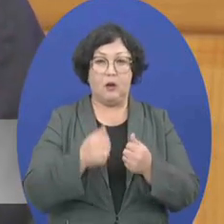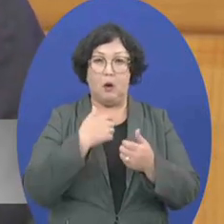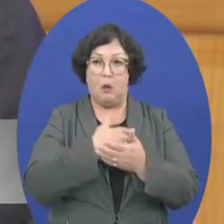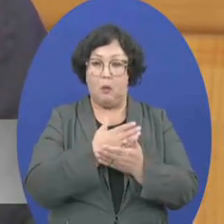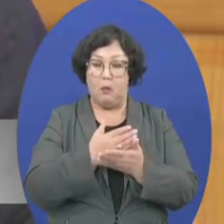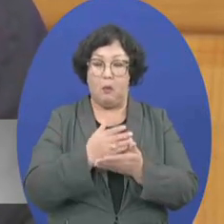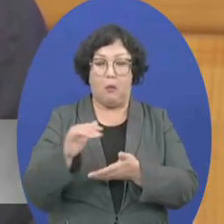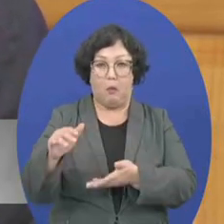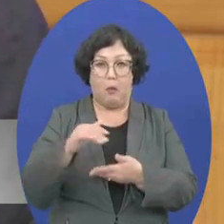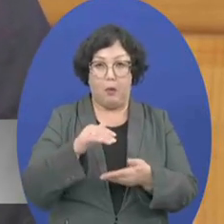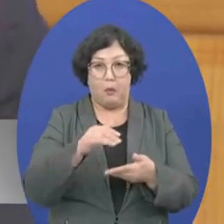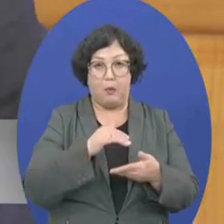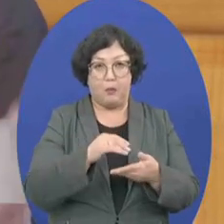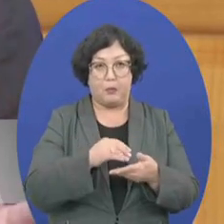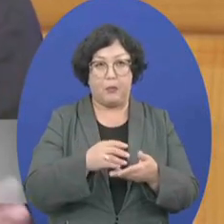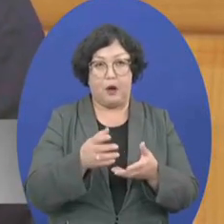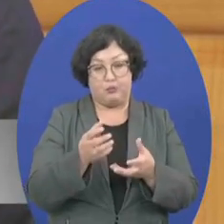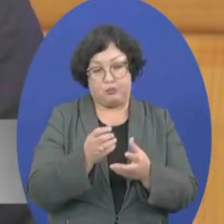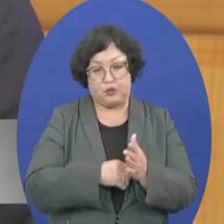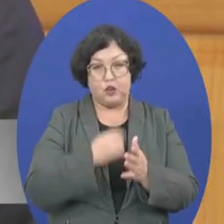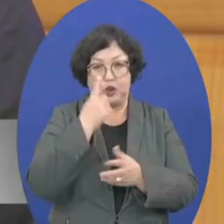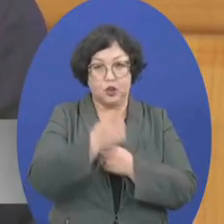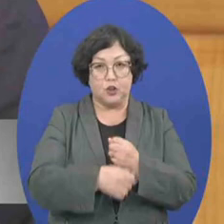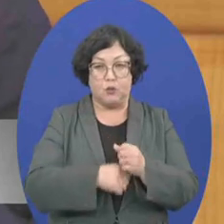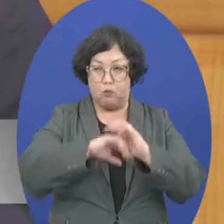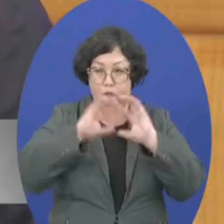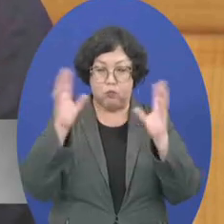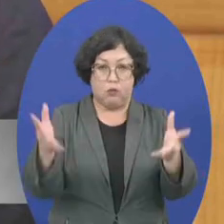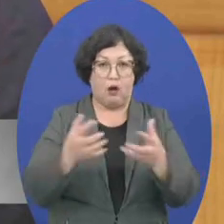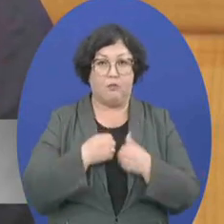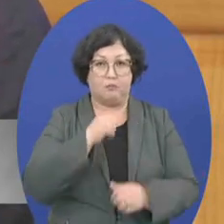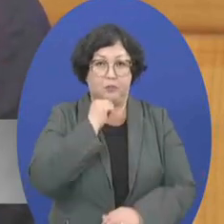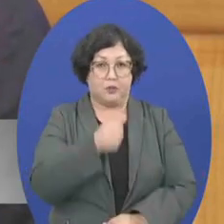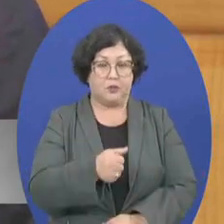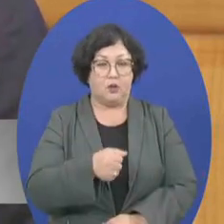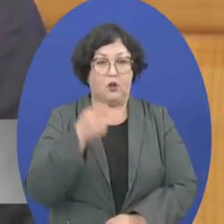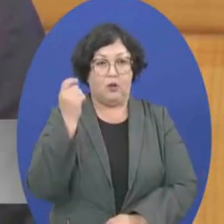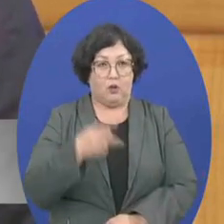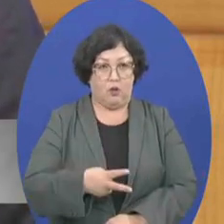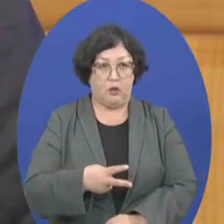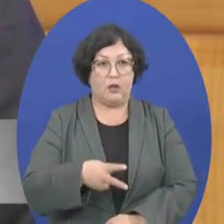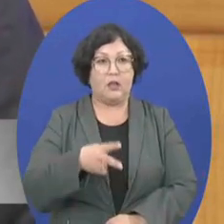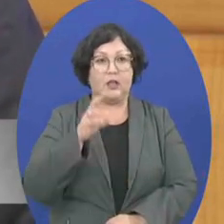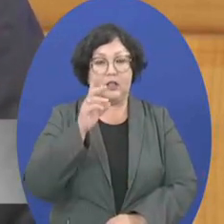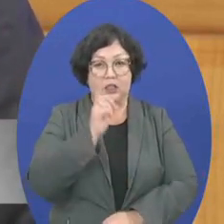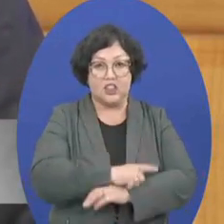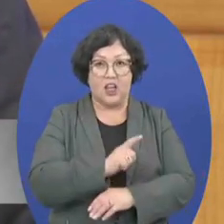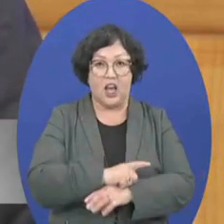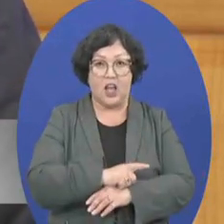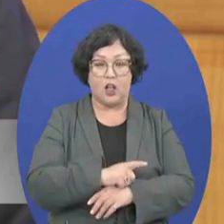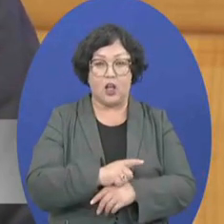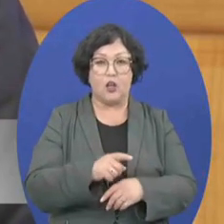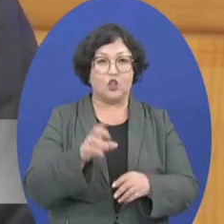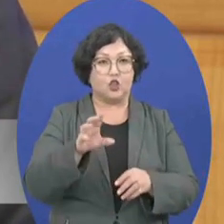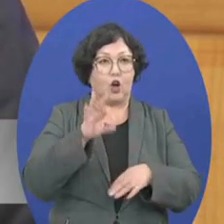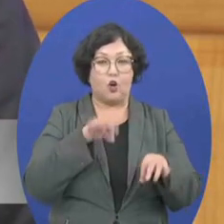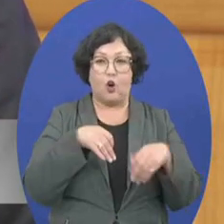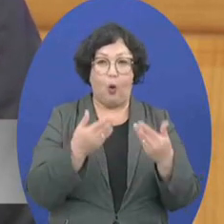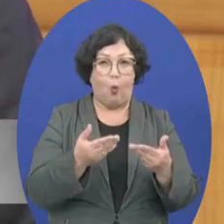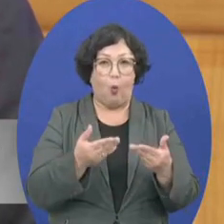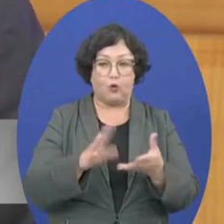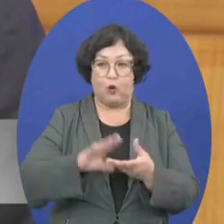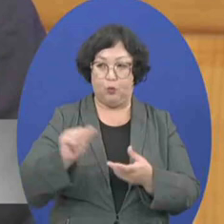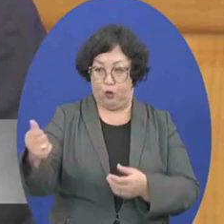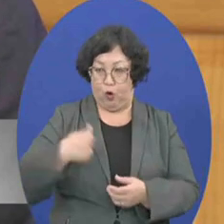хэсэгчилж авах ёстой. Гүйцэтгэлээр авах ёстой. Бүтэн жилийн төлбөр авахгүй. За хоёрдугаар та нар ямар нэгэн байдлаар хичээл барьцаалж, хичээлийн сонголт